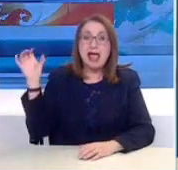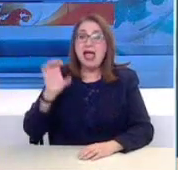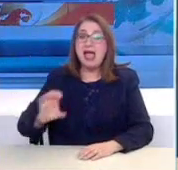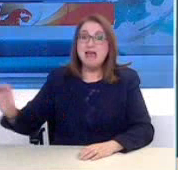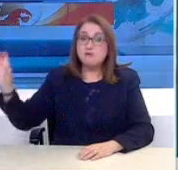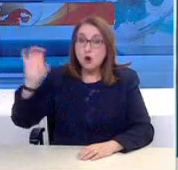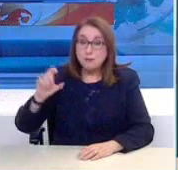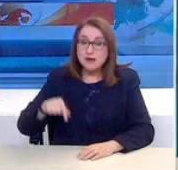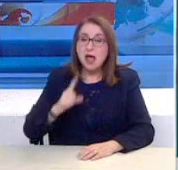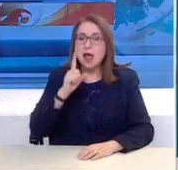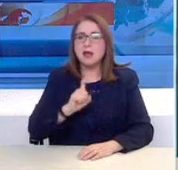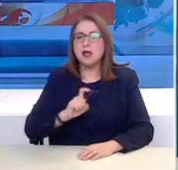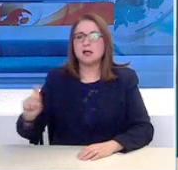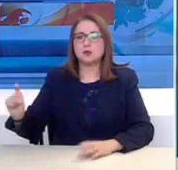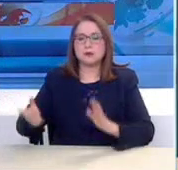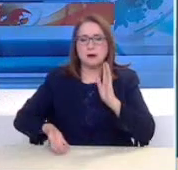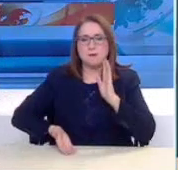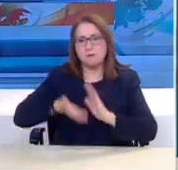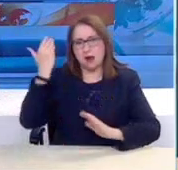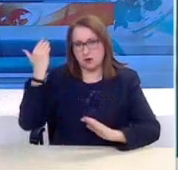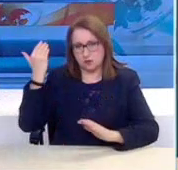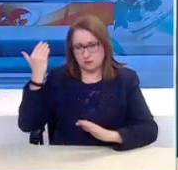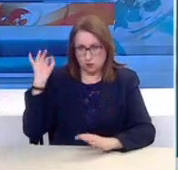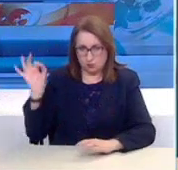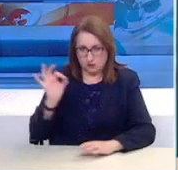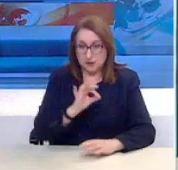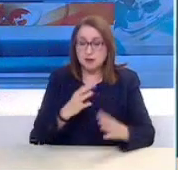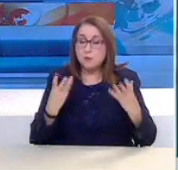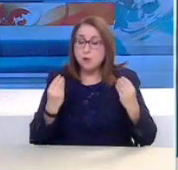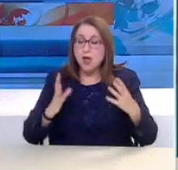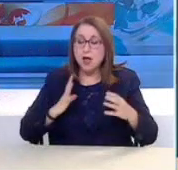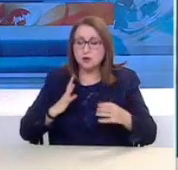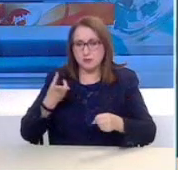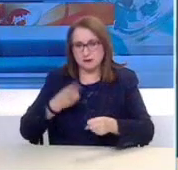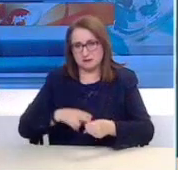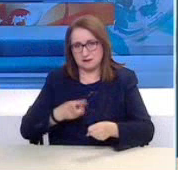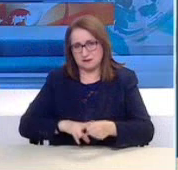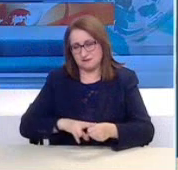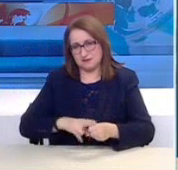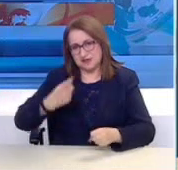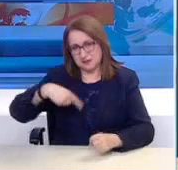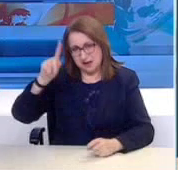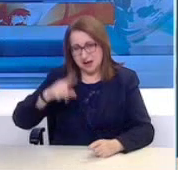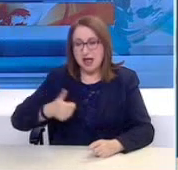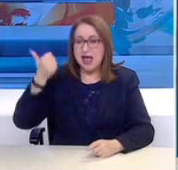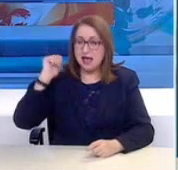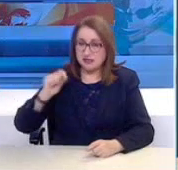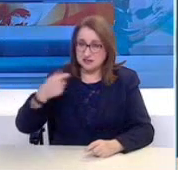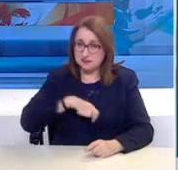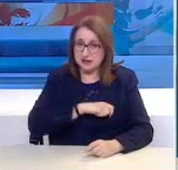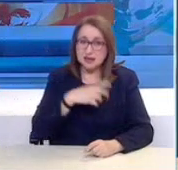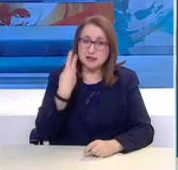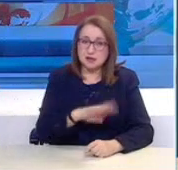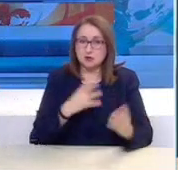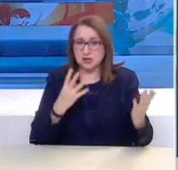και πολλές χώρες της Ευρώπης τρενούν ακόμη εκατοντάδες θανάτους ημερεσίως. Εχθές η Ισπανία κατέγραψε 499,